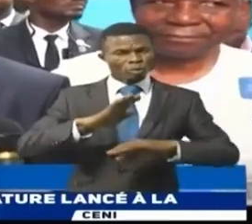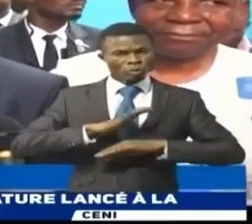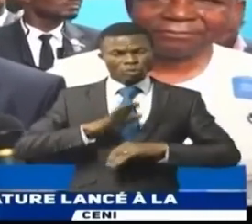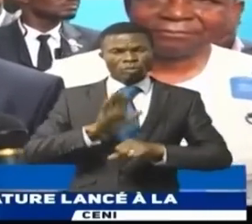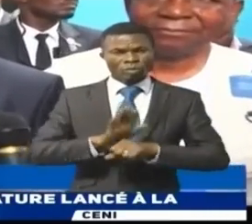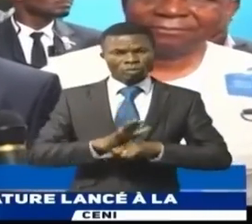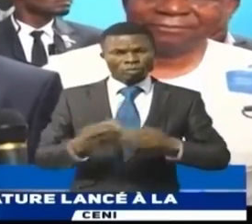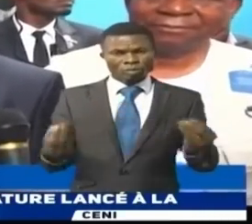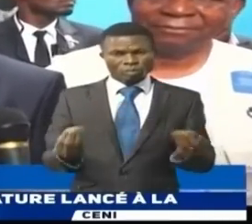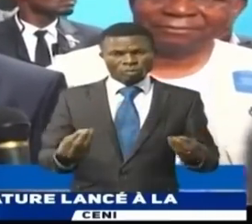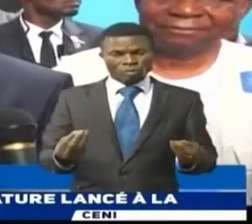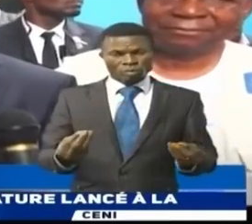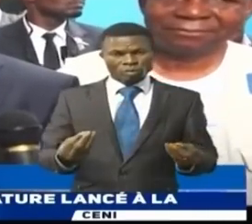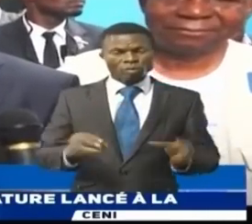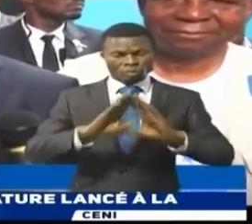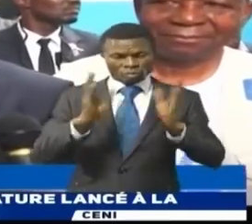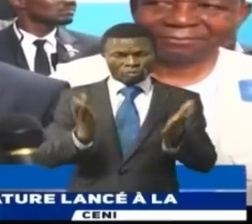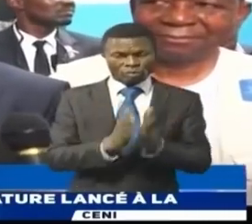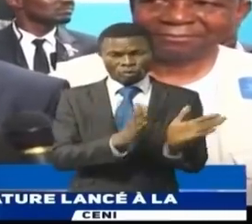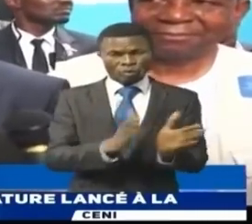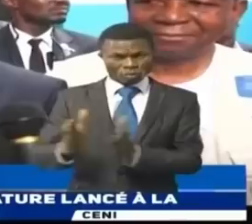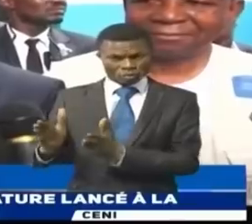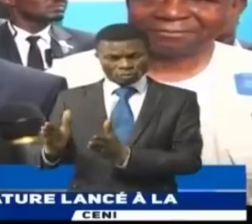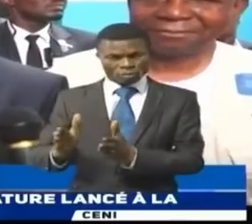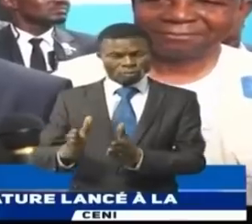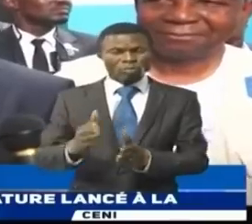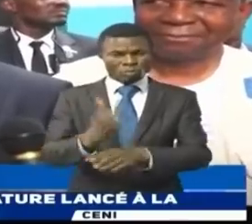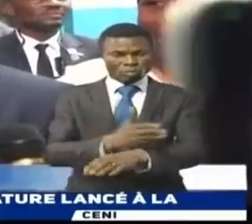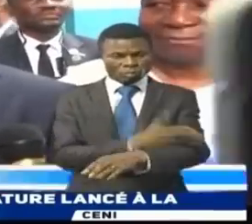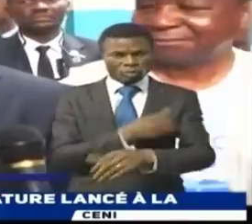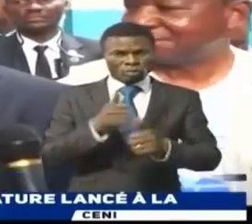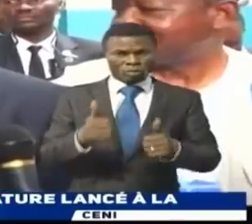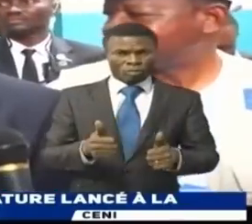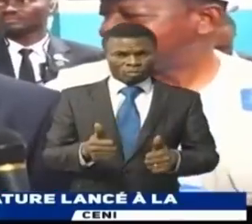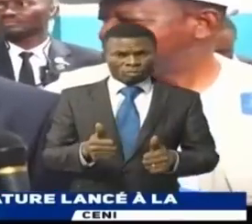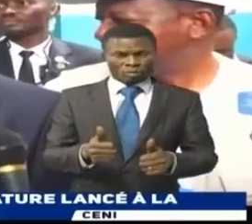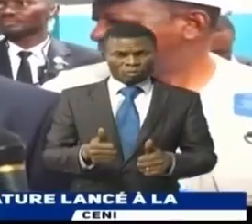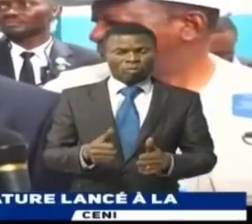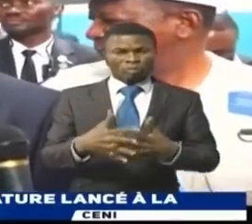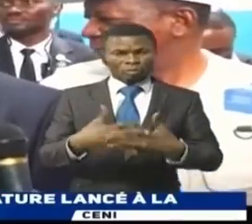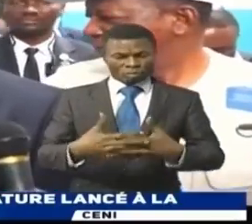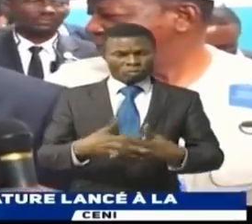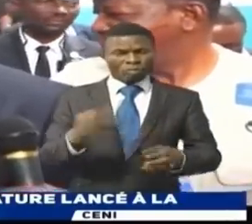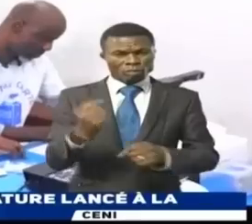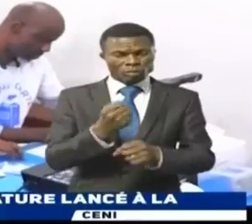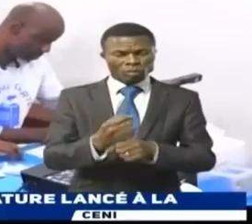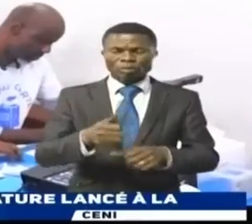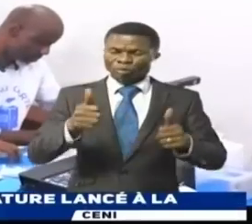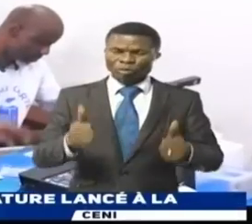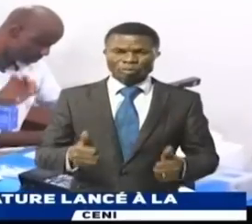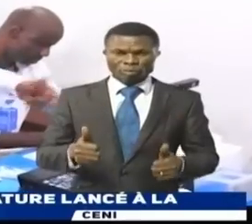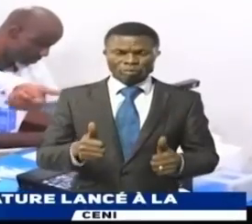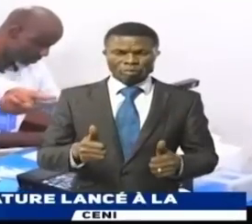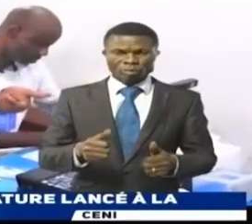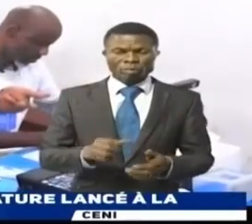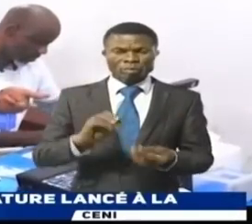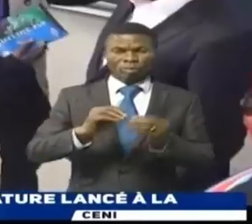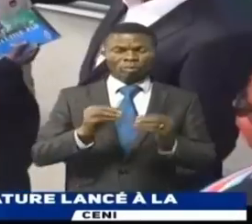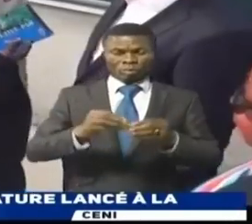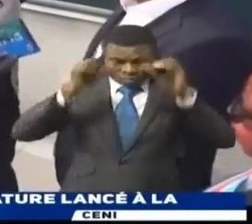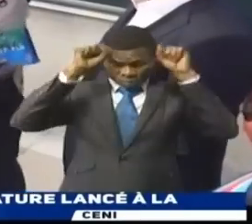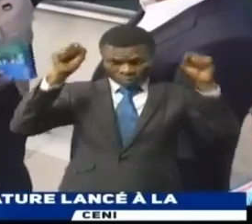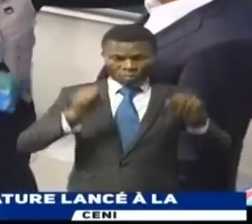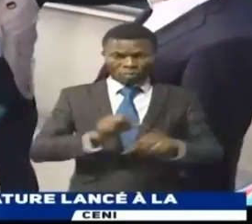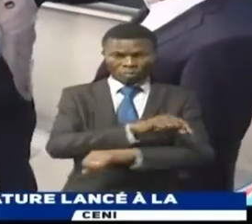que tout ce qui était prévu marche bien. Donc, la fonctionnalité de la machine est satisfaisante. Par ailleurs, le numéro 1 de la